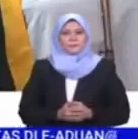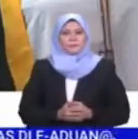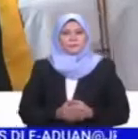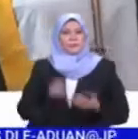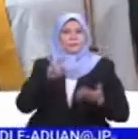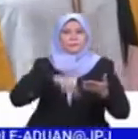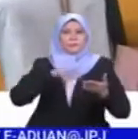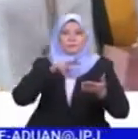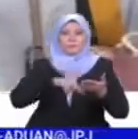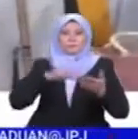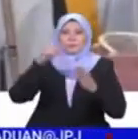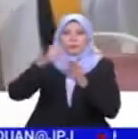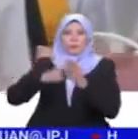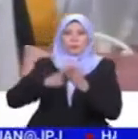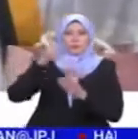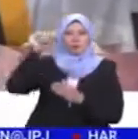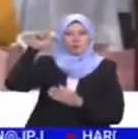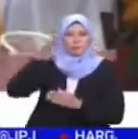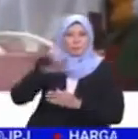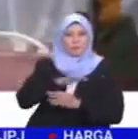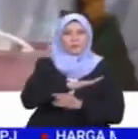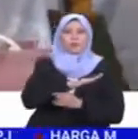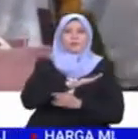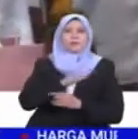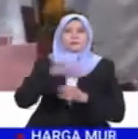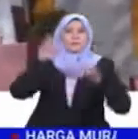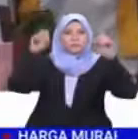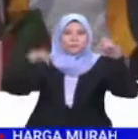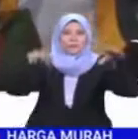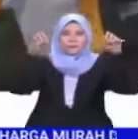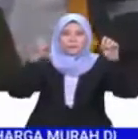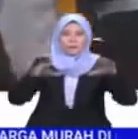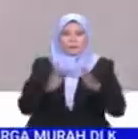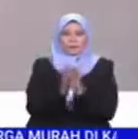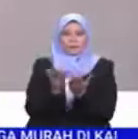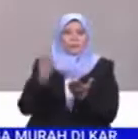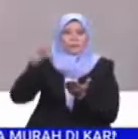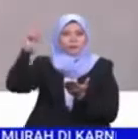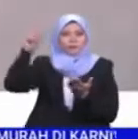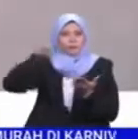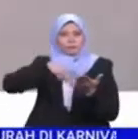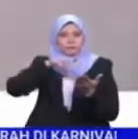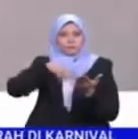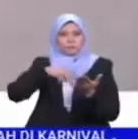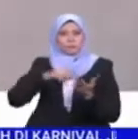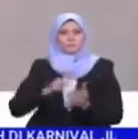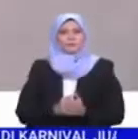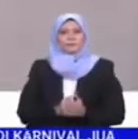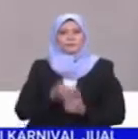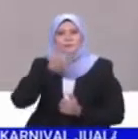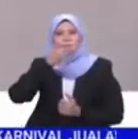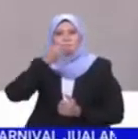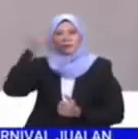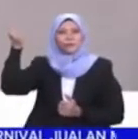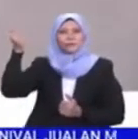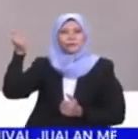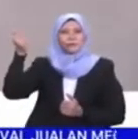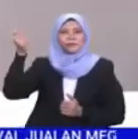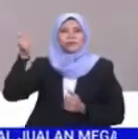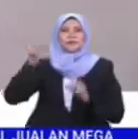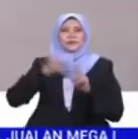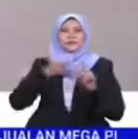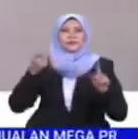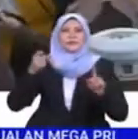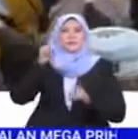yang berkat, apalagi kita baca dalam malam Al-Quran yang diberikan yang lebih baik daripada 1000 bulan